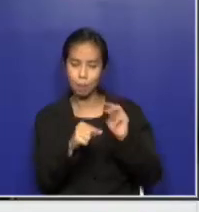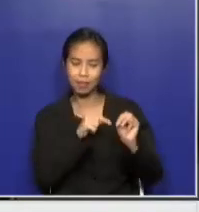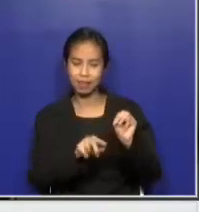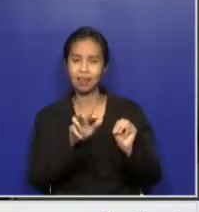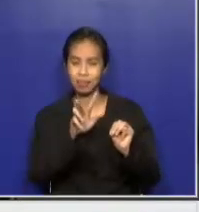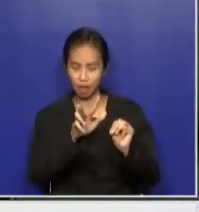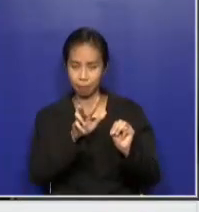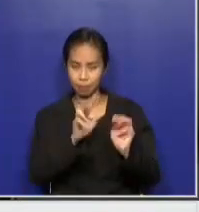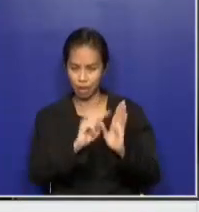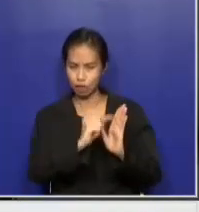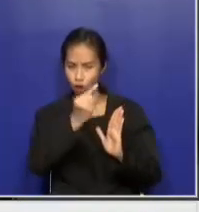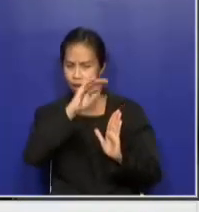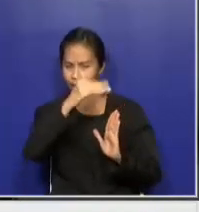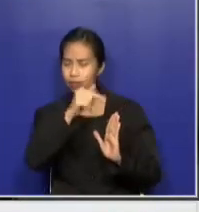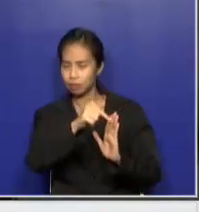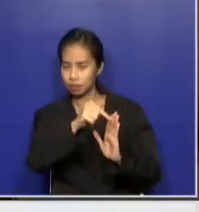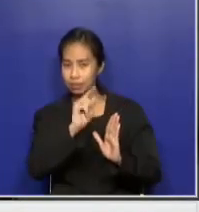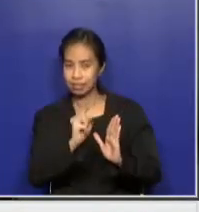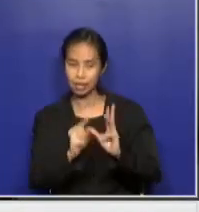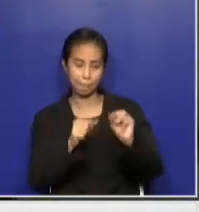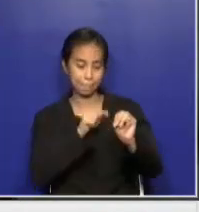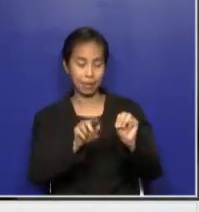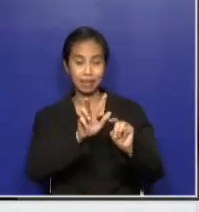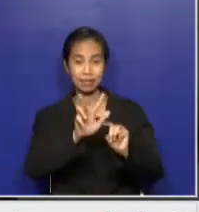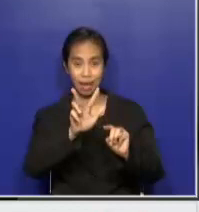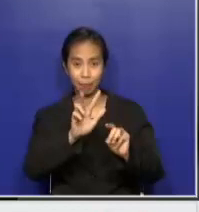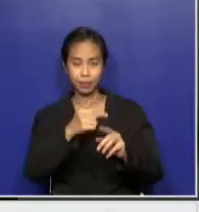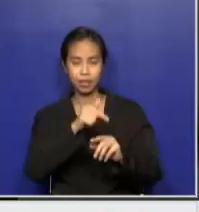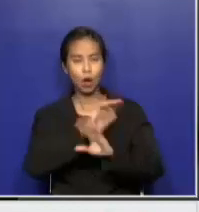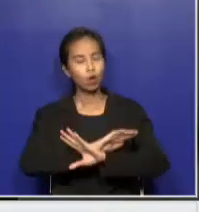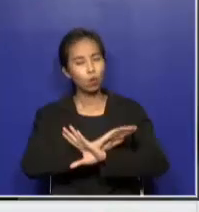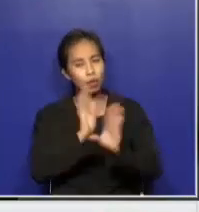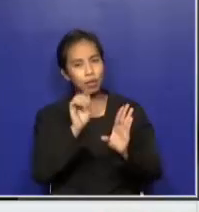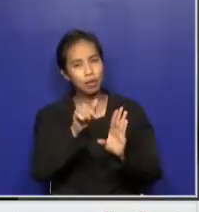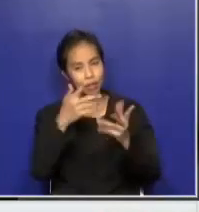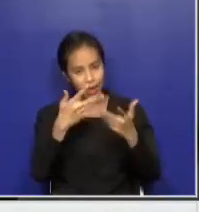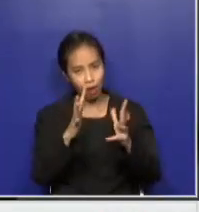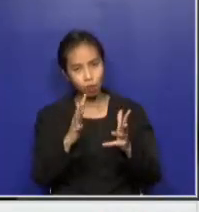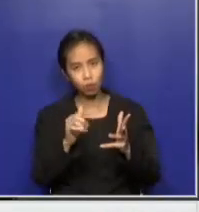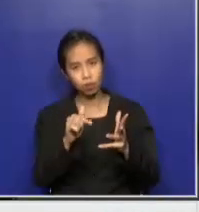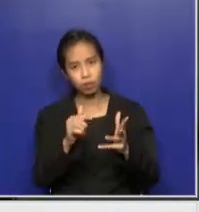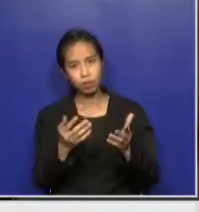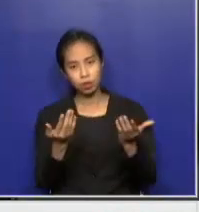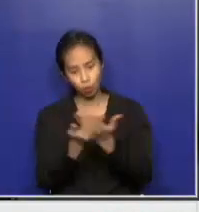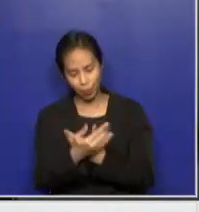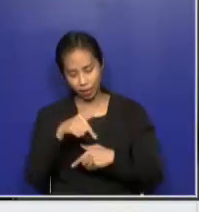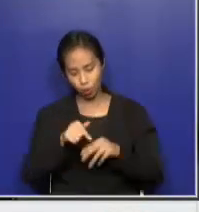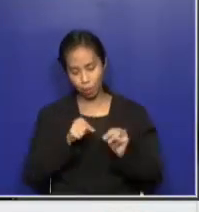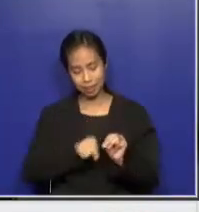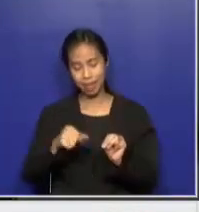กจริงๆในมาตรา3ที่ยกเลิกแล้วมาใช้ในมาตรา10